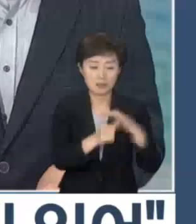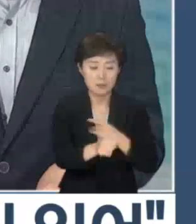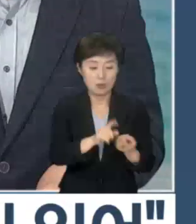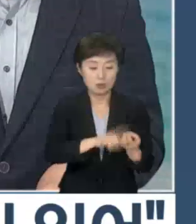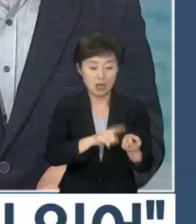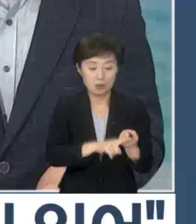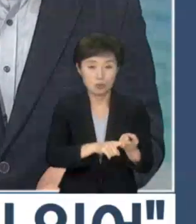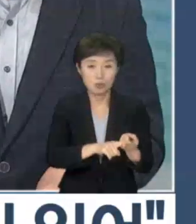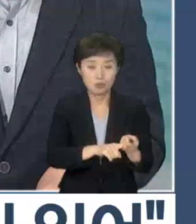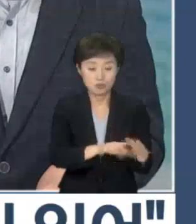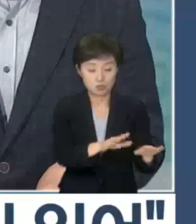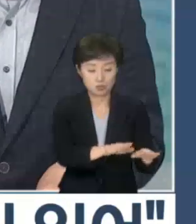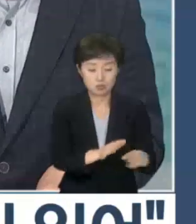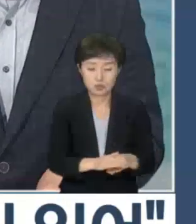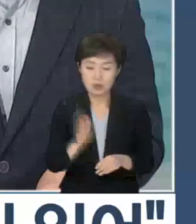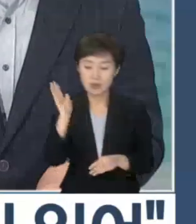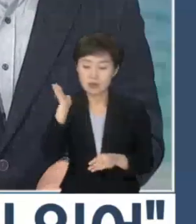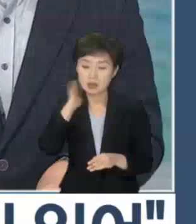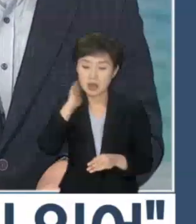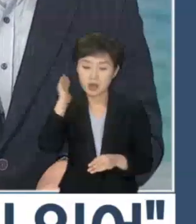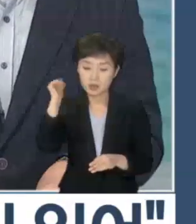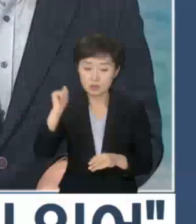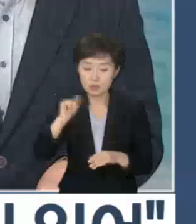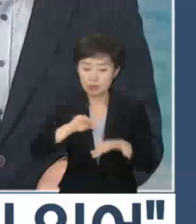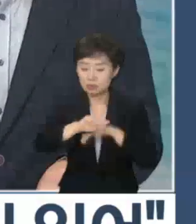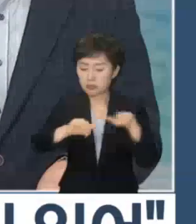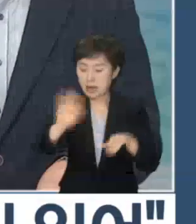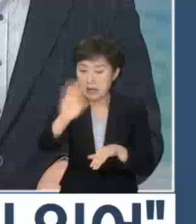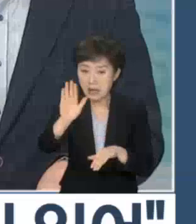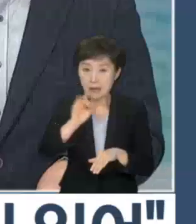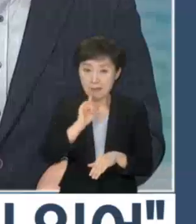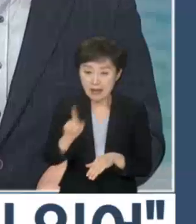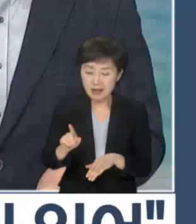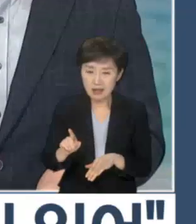개입하지 않겠다? 용산이 개입하지 않겠다? 이거는 사실